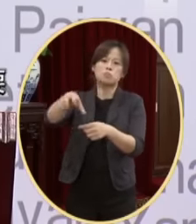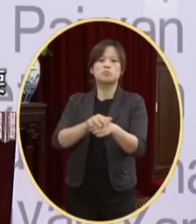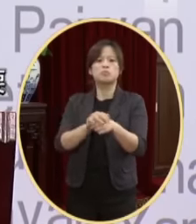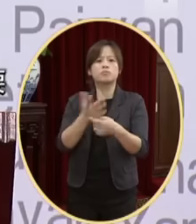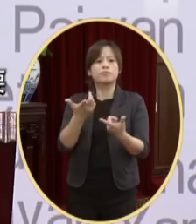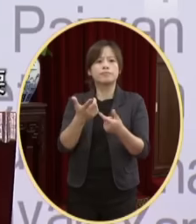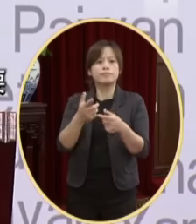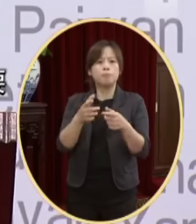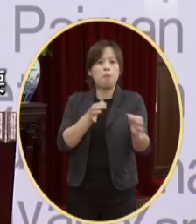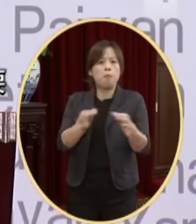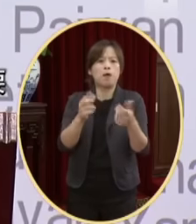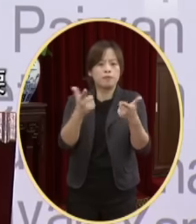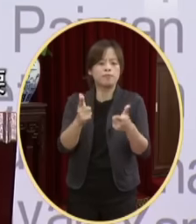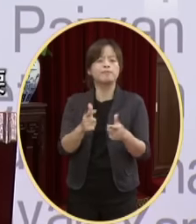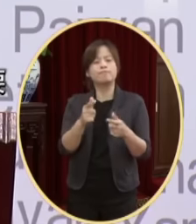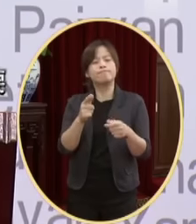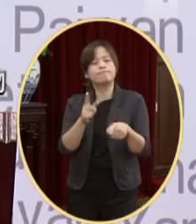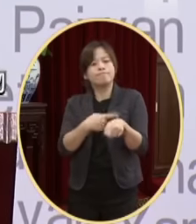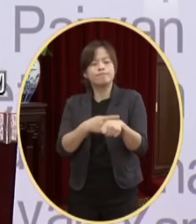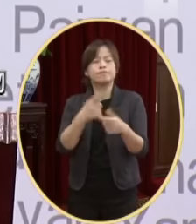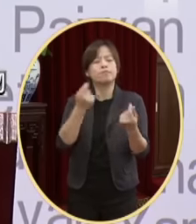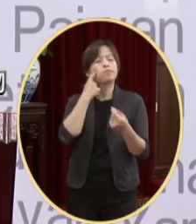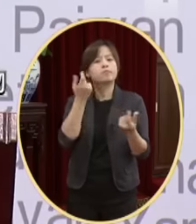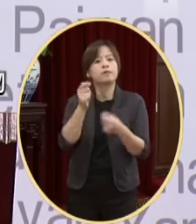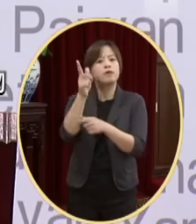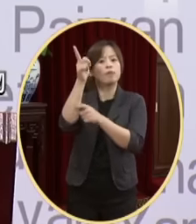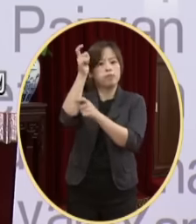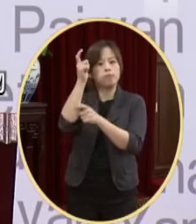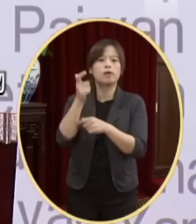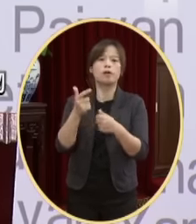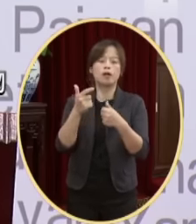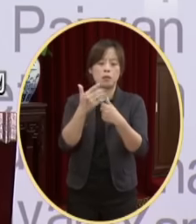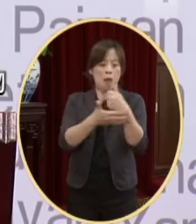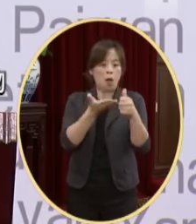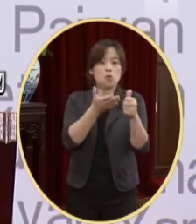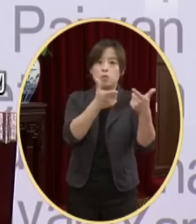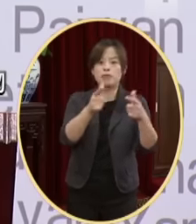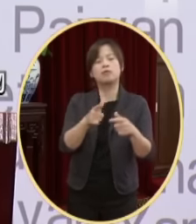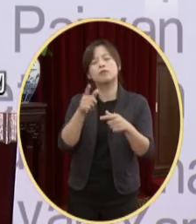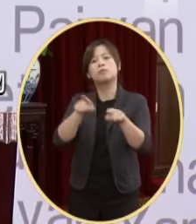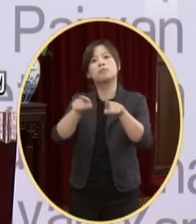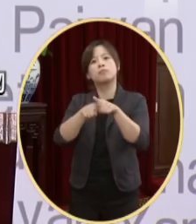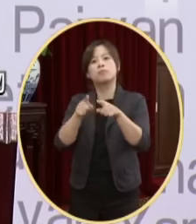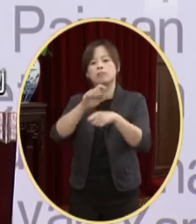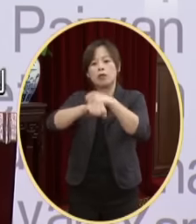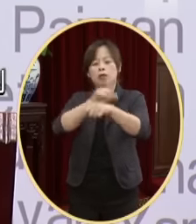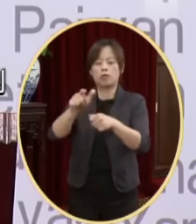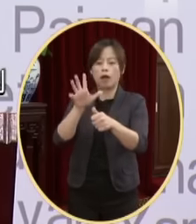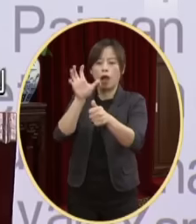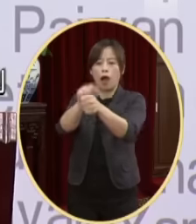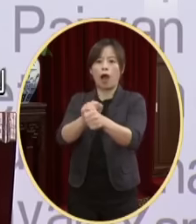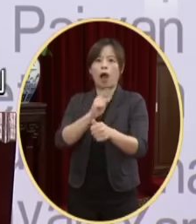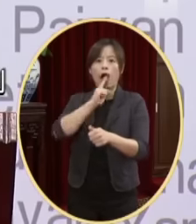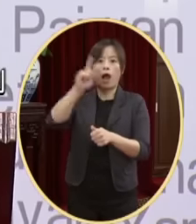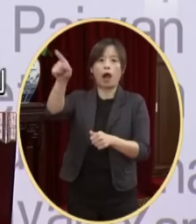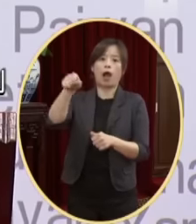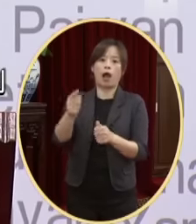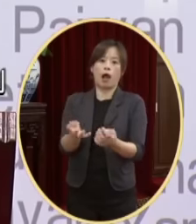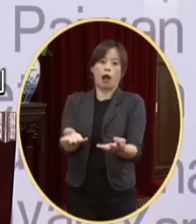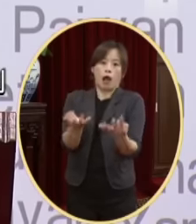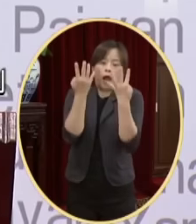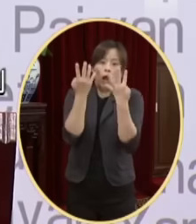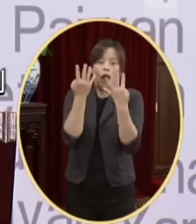非交易的需求狩猎非保育类的动物而遭受起诉的